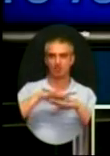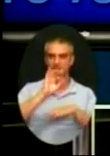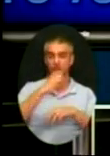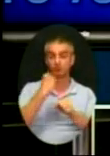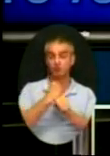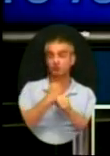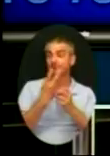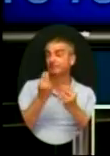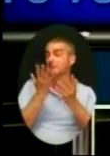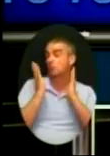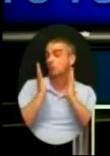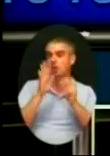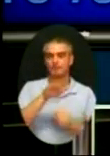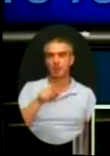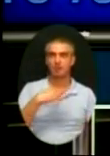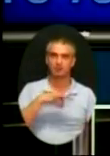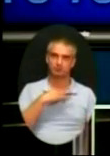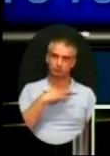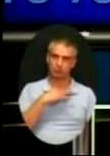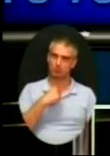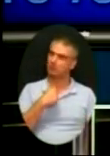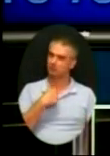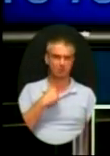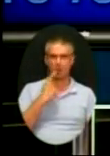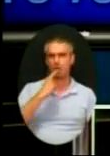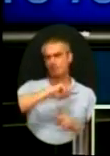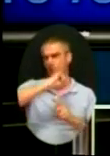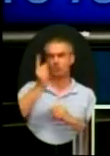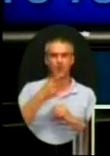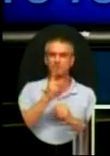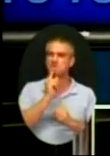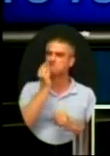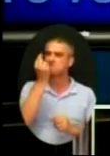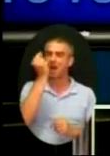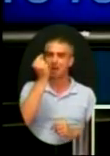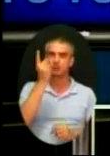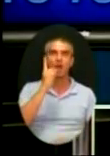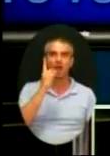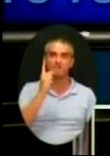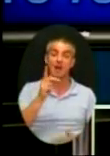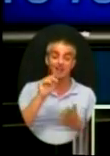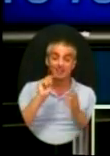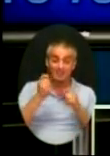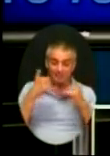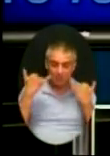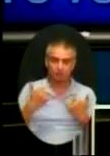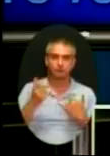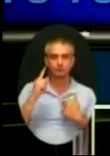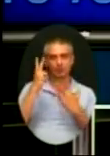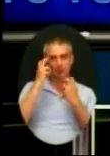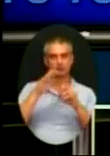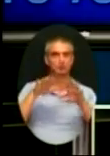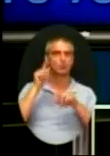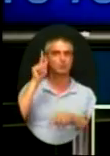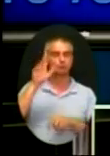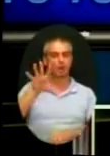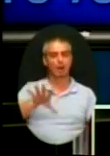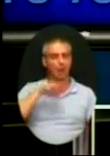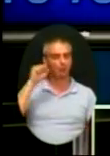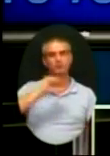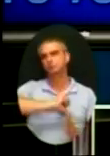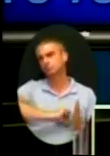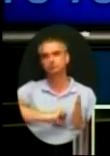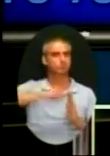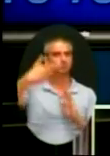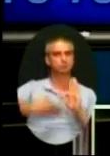לתפקידיהן ועושות דברים נוראים לילדים שלנו. אני כמובן לא מכליל, מדובר במיעוט. אבל דווקא ברגע הזה היה צריך לצפות בממשלה לקחת את זה